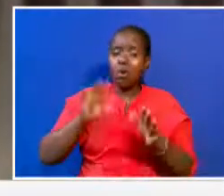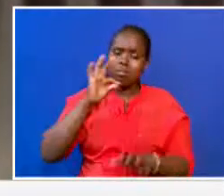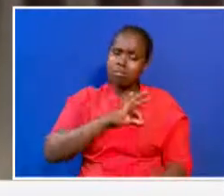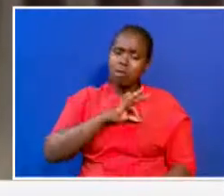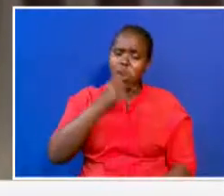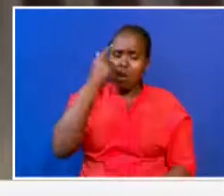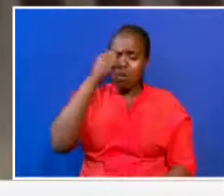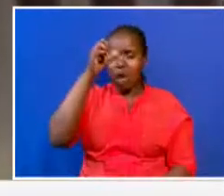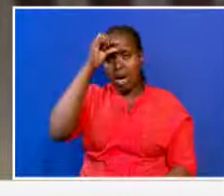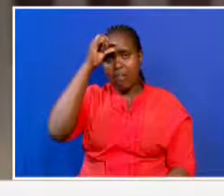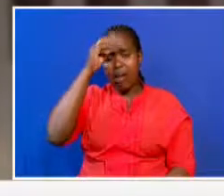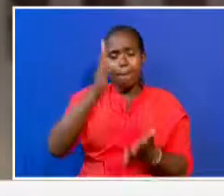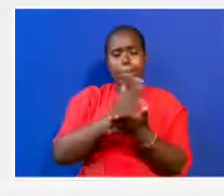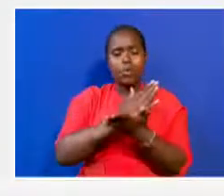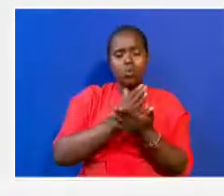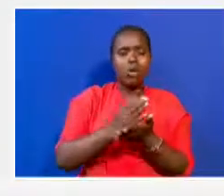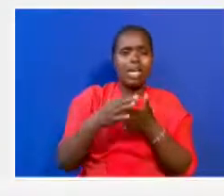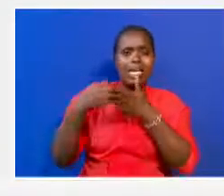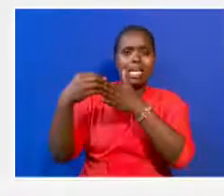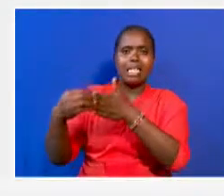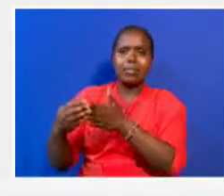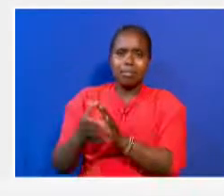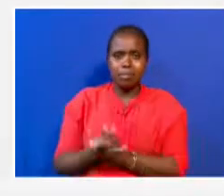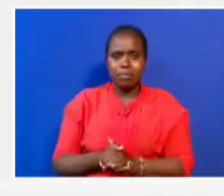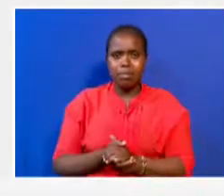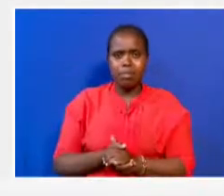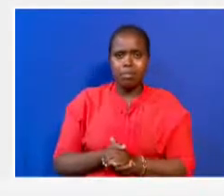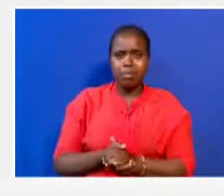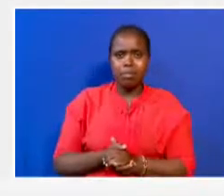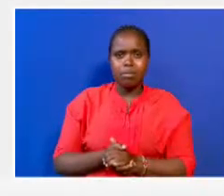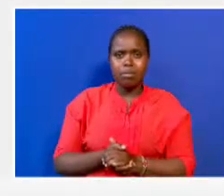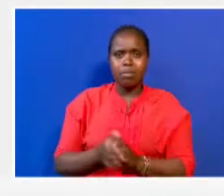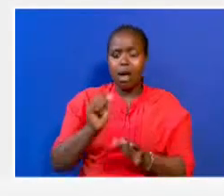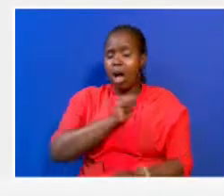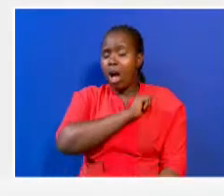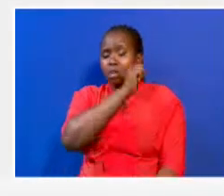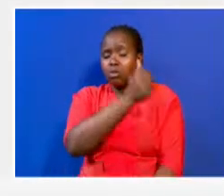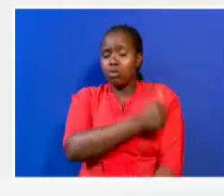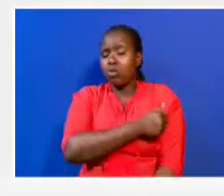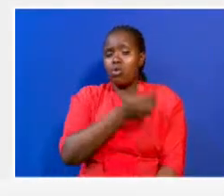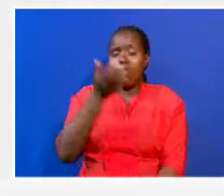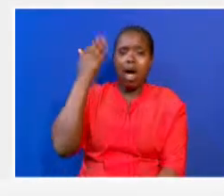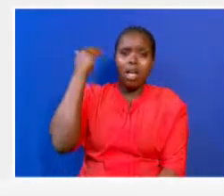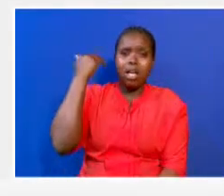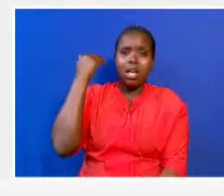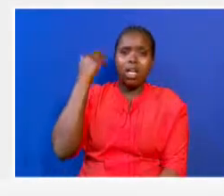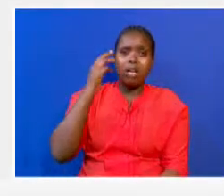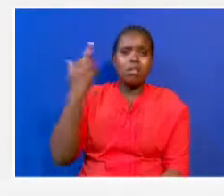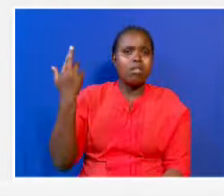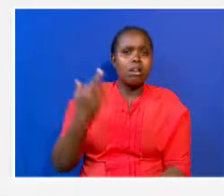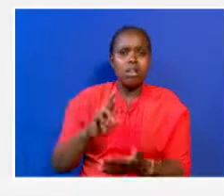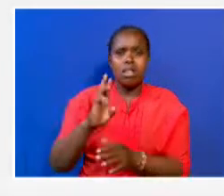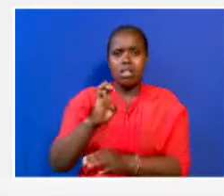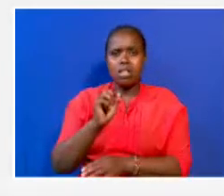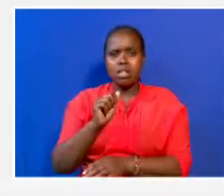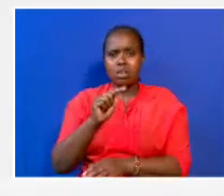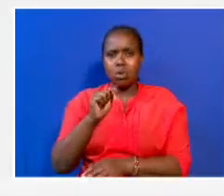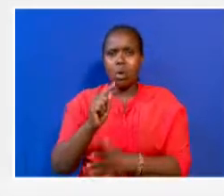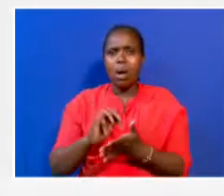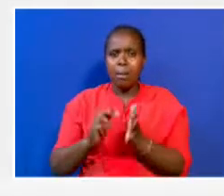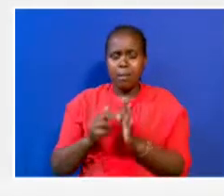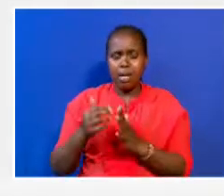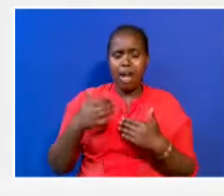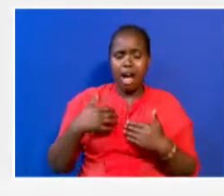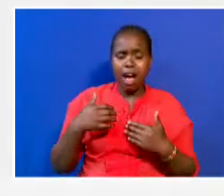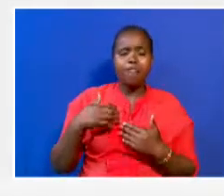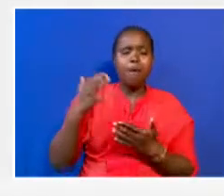serikali katika jamii na uongozi. The state is the authority of last resort. It's the authority that we appeal